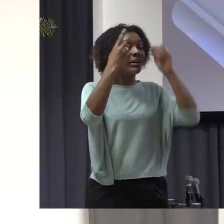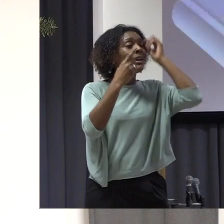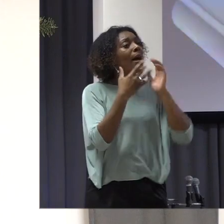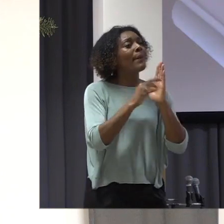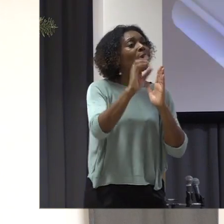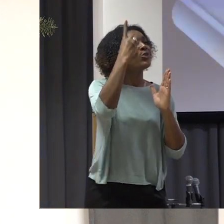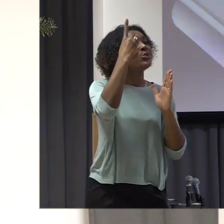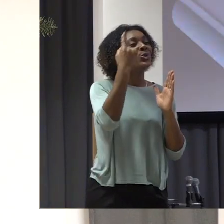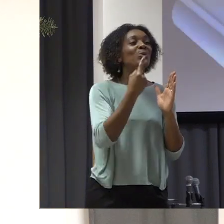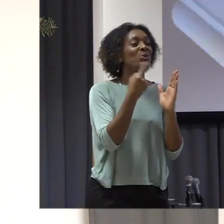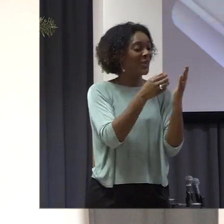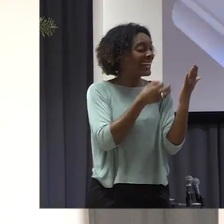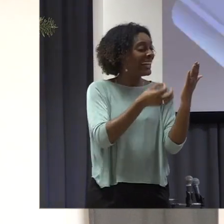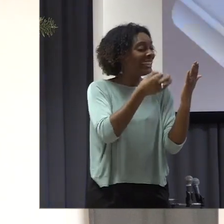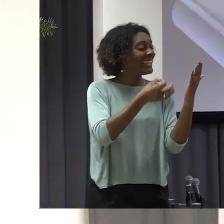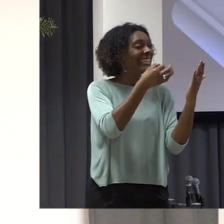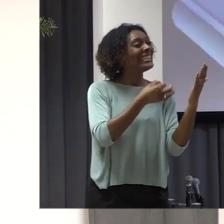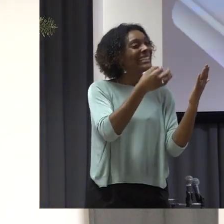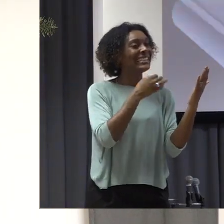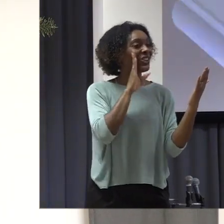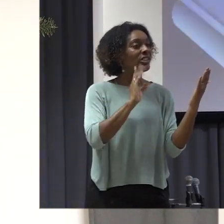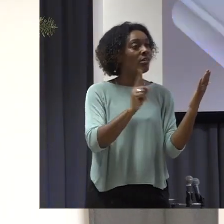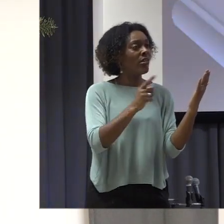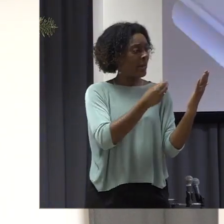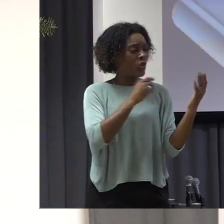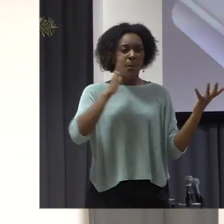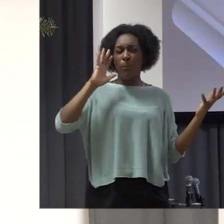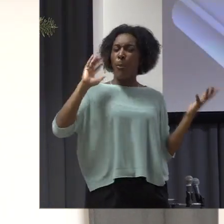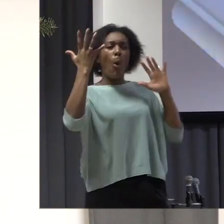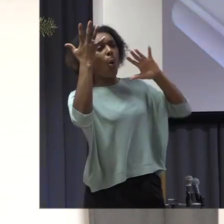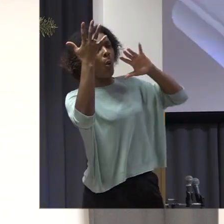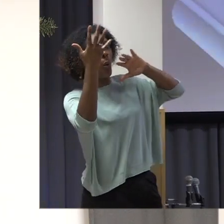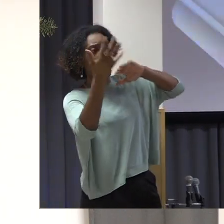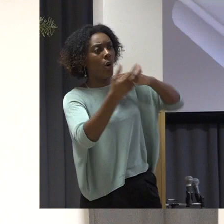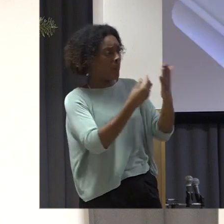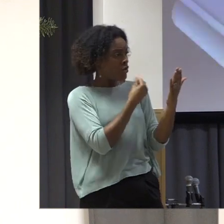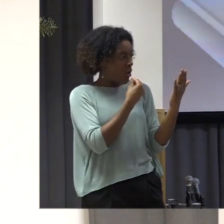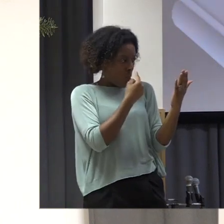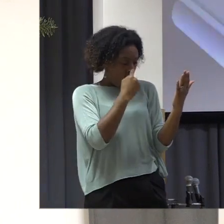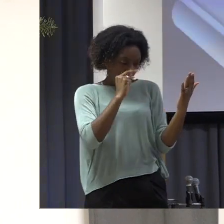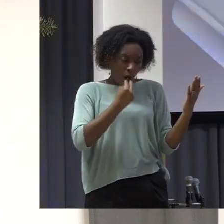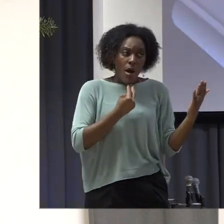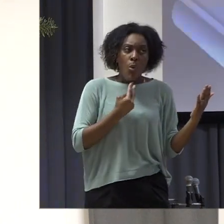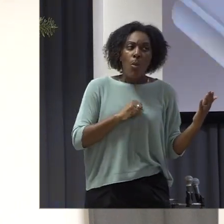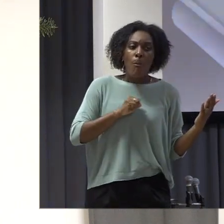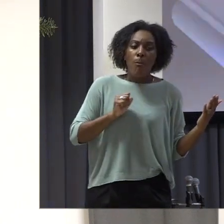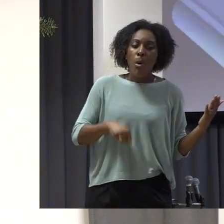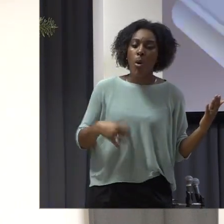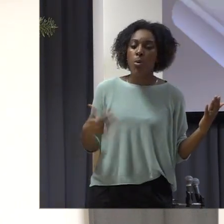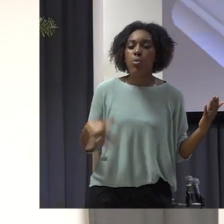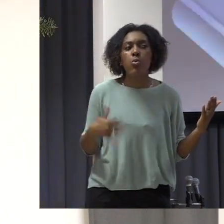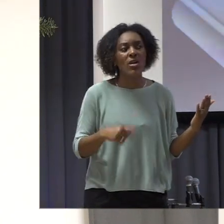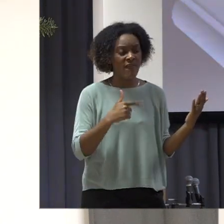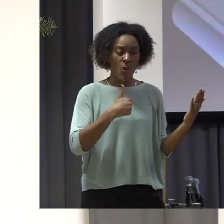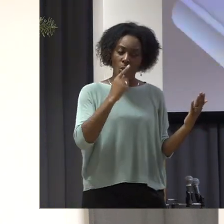bouscule. C'est un message qui dérange. C'est un message qui nous pousse à prendre